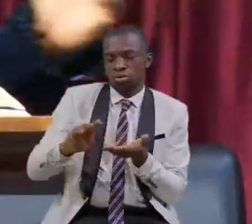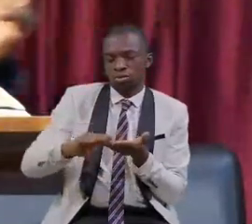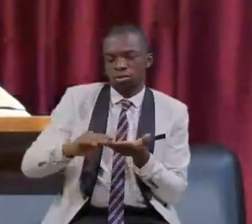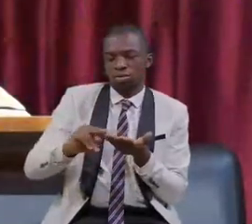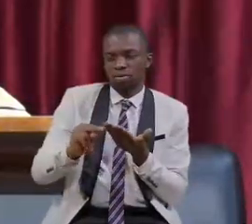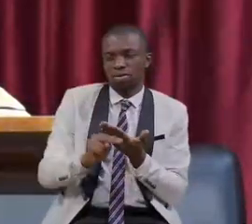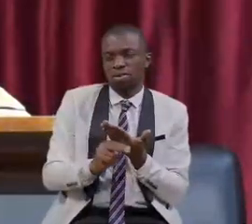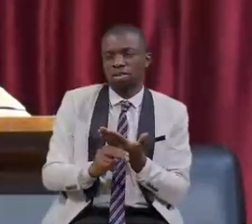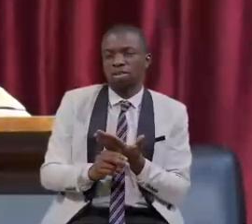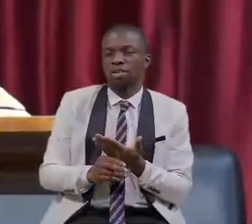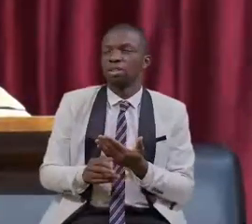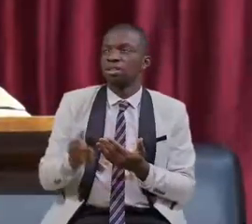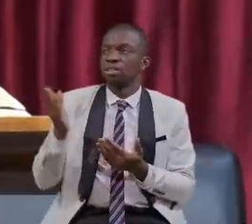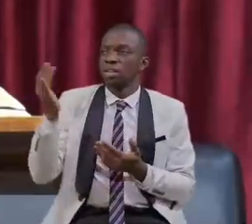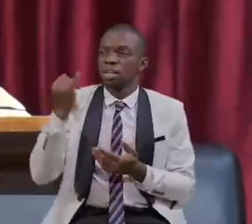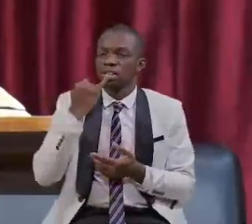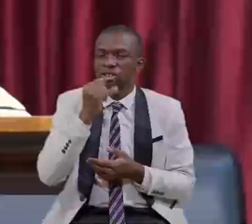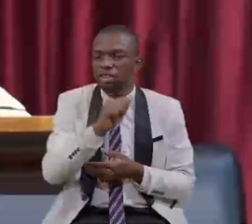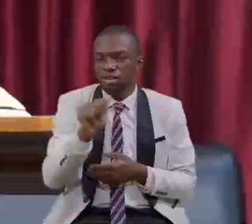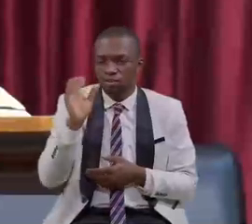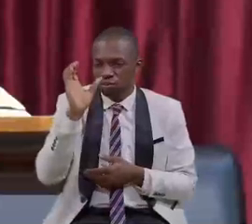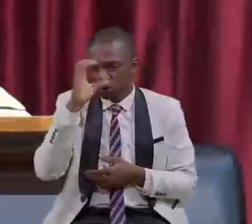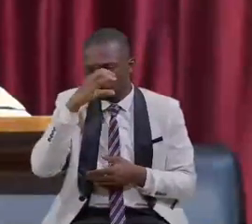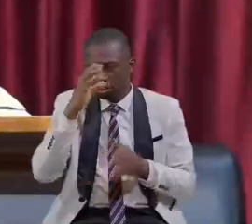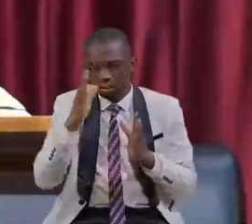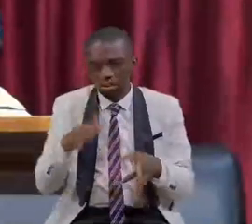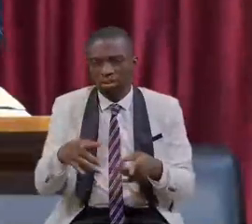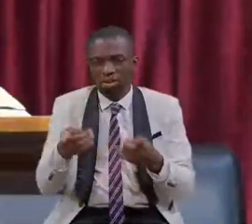Il y a un étranger qui vient du dehors.